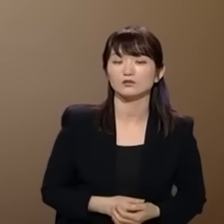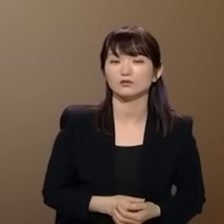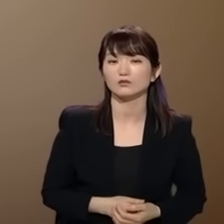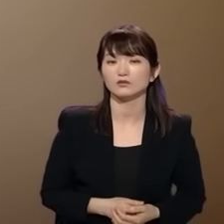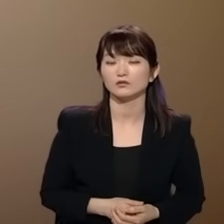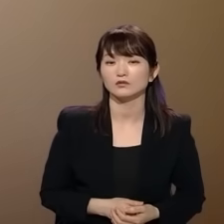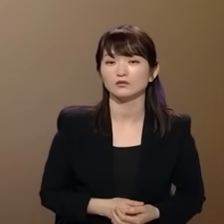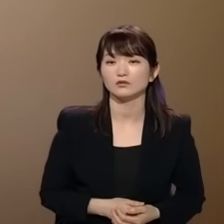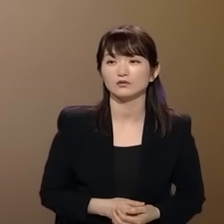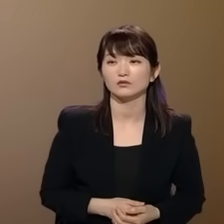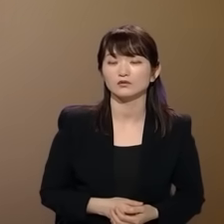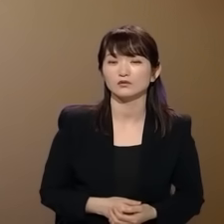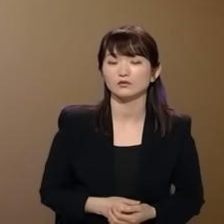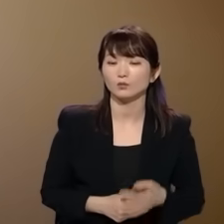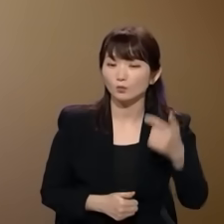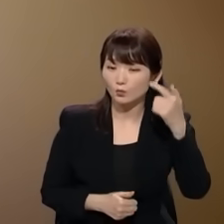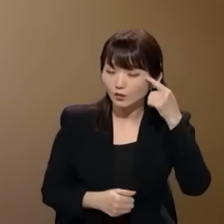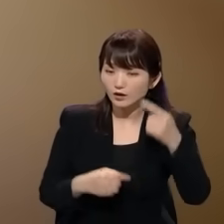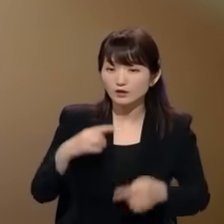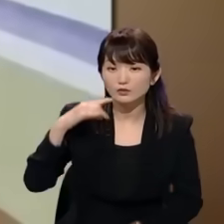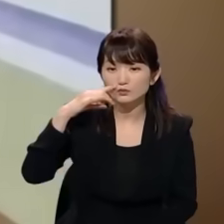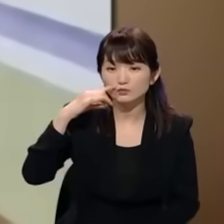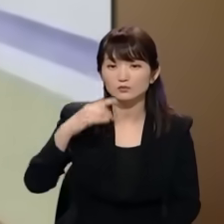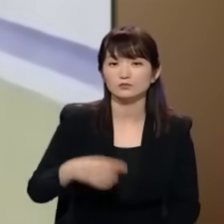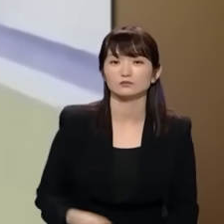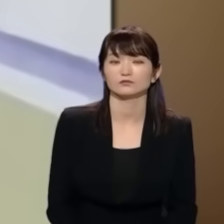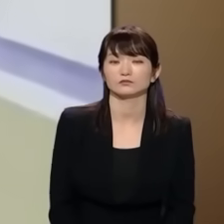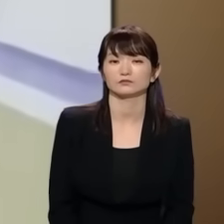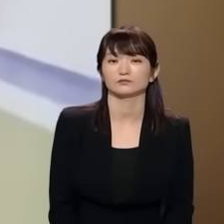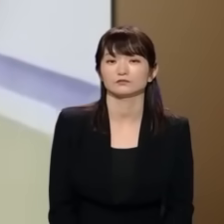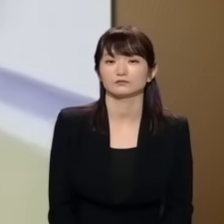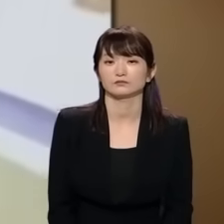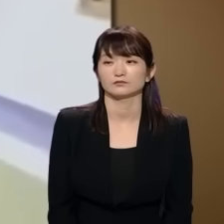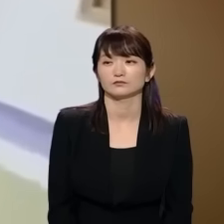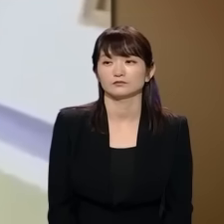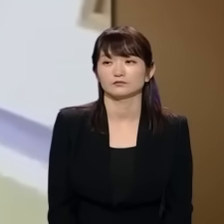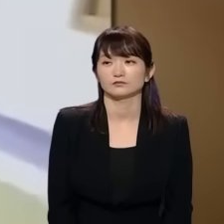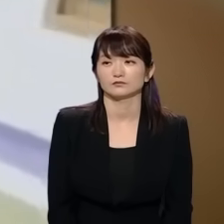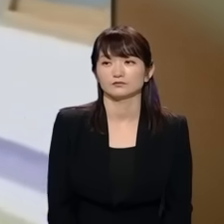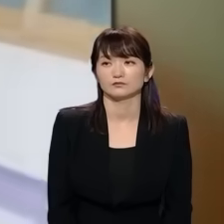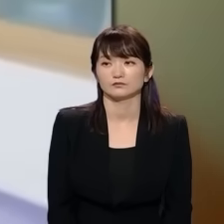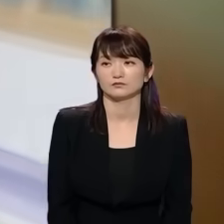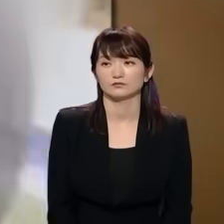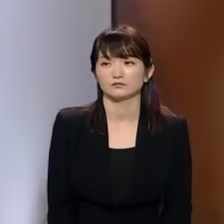있을까? 저 궁금했거든요. 자, 교수님. 네. 그랬답니다.